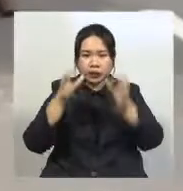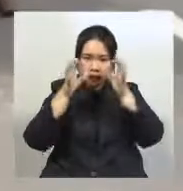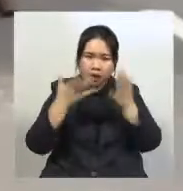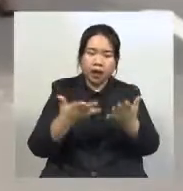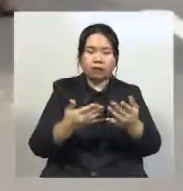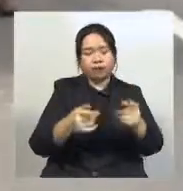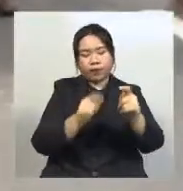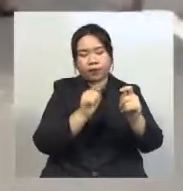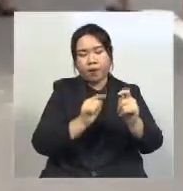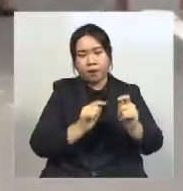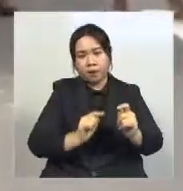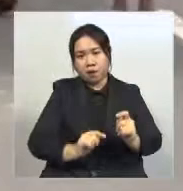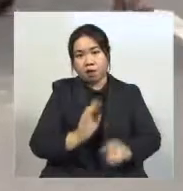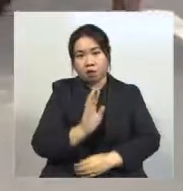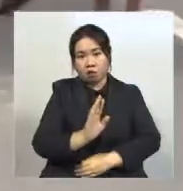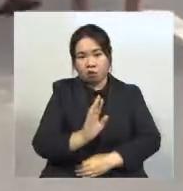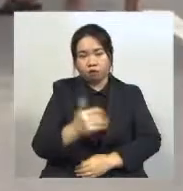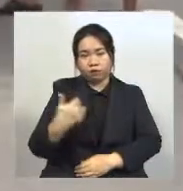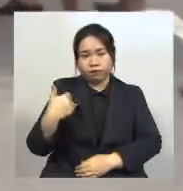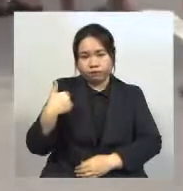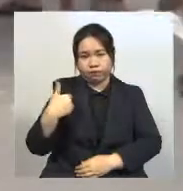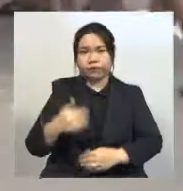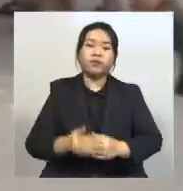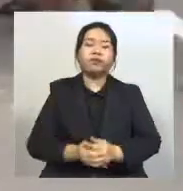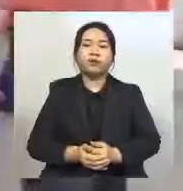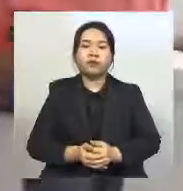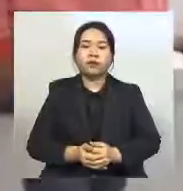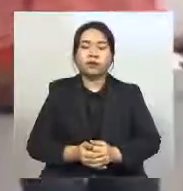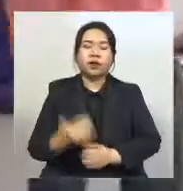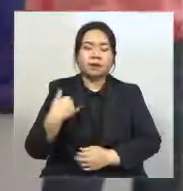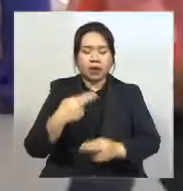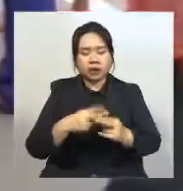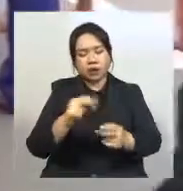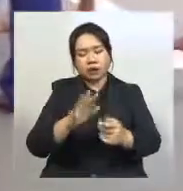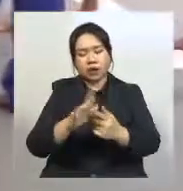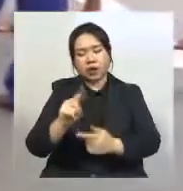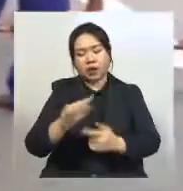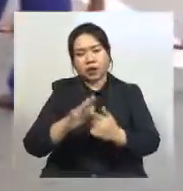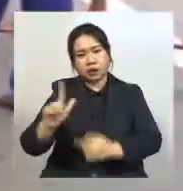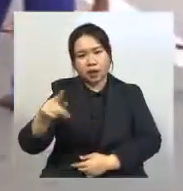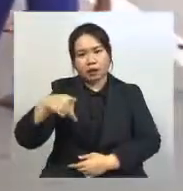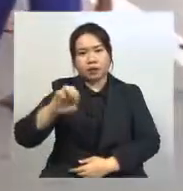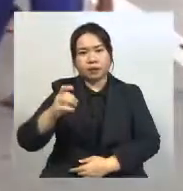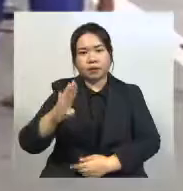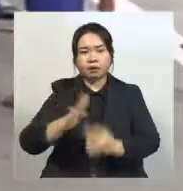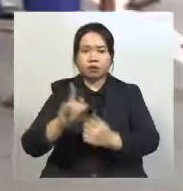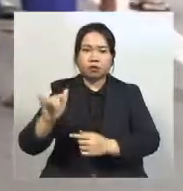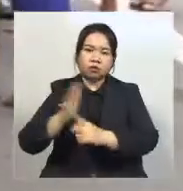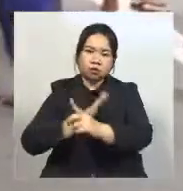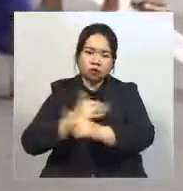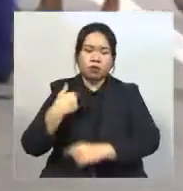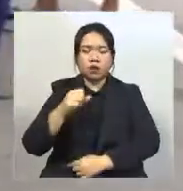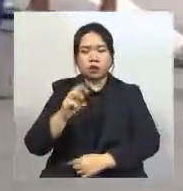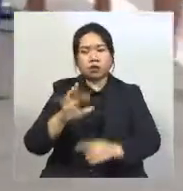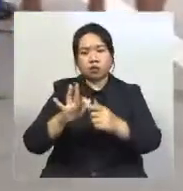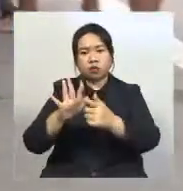ในวารินชำราบกุดข้าวปุ้นน้ำยืนโพไซเดชอุดมนาตาลสีเมืองใหม่พิบูลมังสาหารแล้วก็อำเภอสว่างวีระว